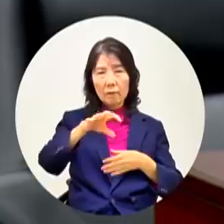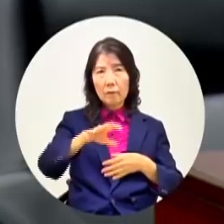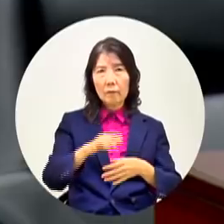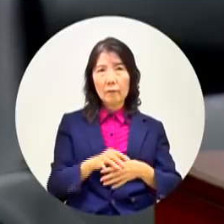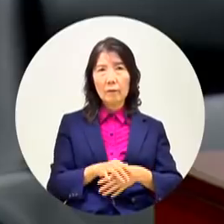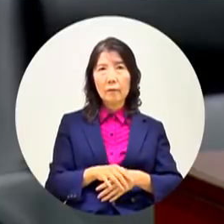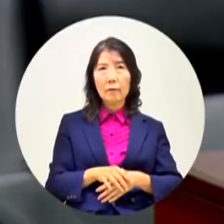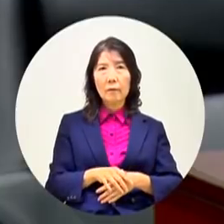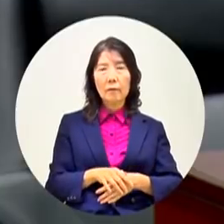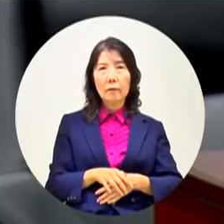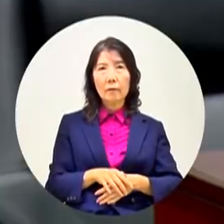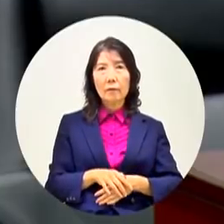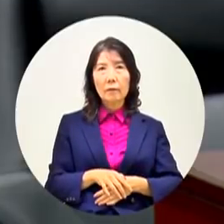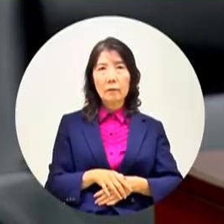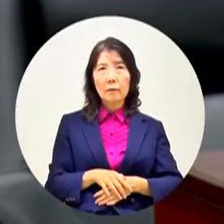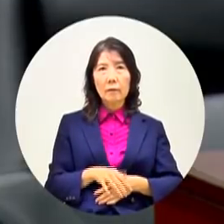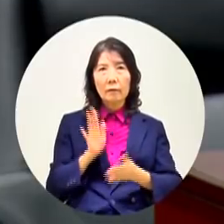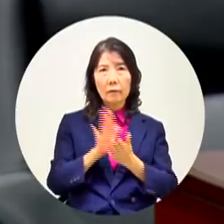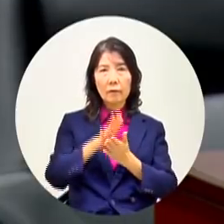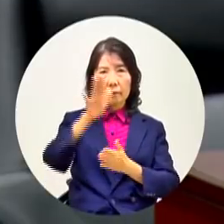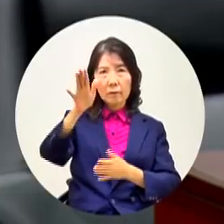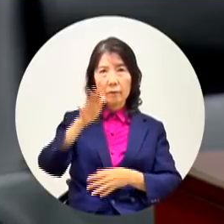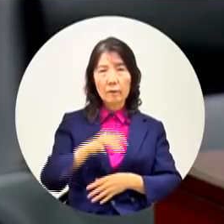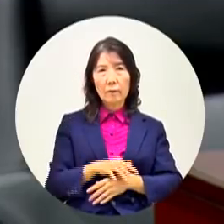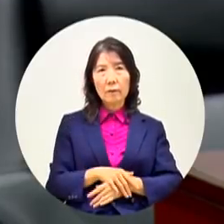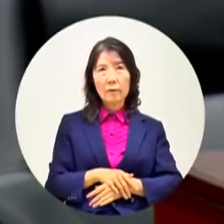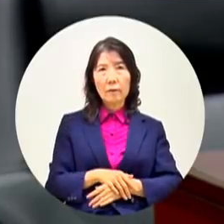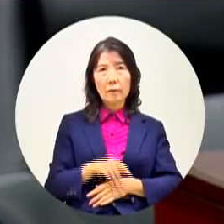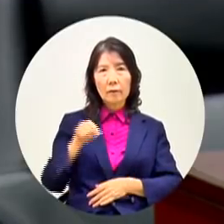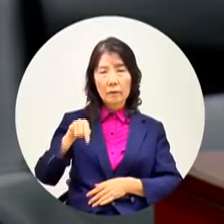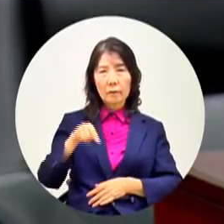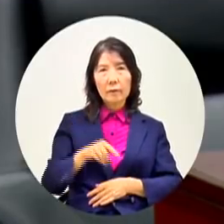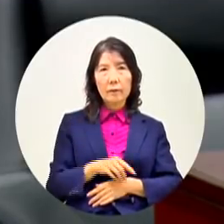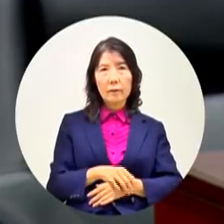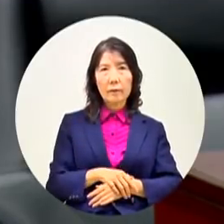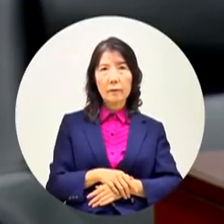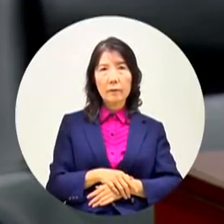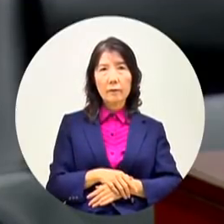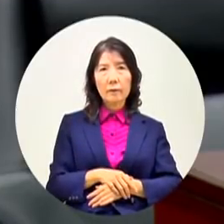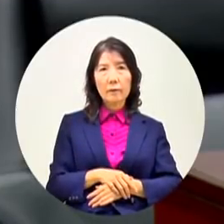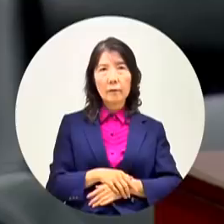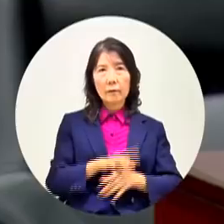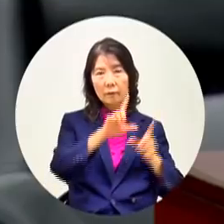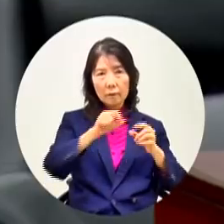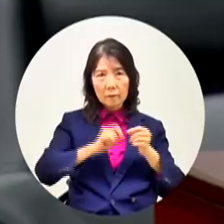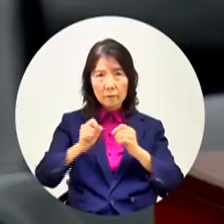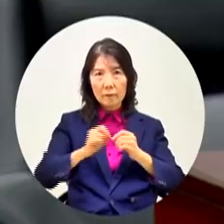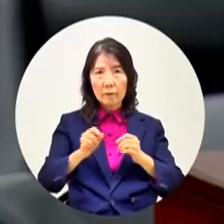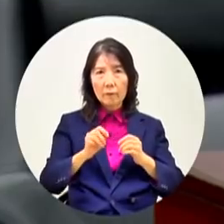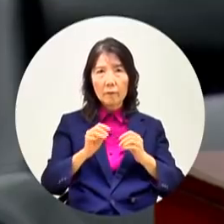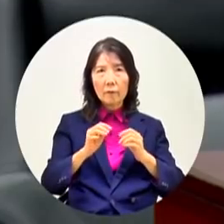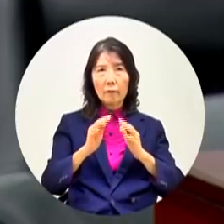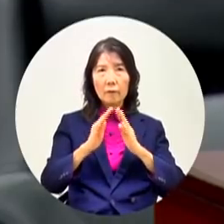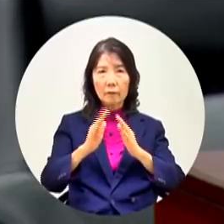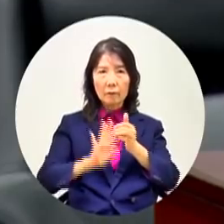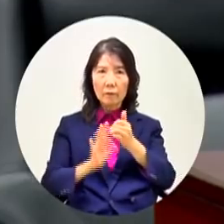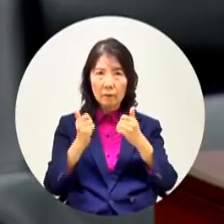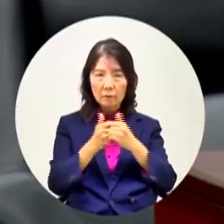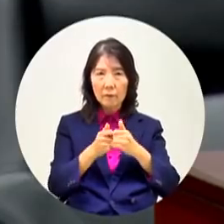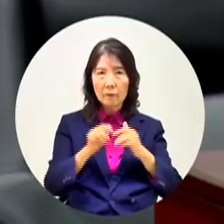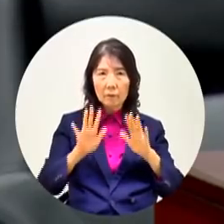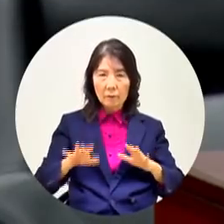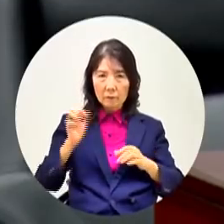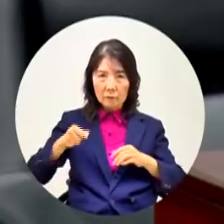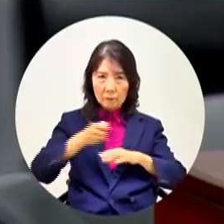信这个一个未来啊，把这个所在照咱的计划，包括咱的都委会已经核